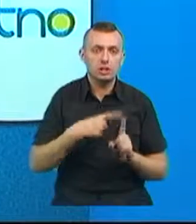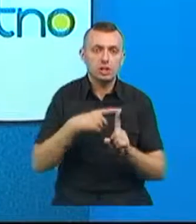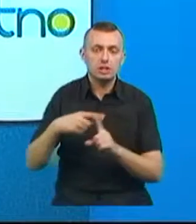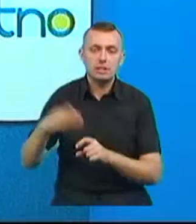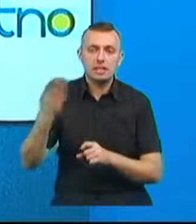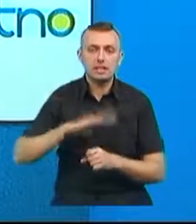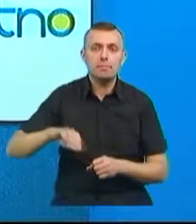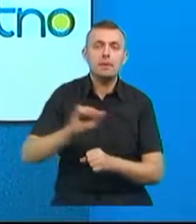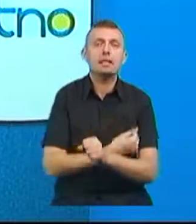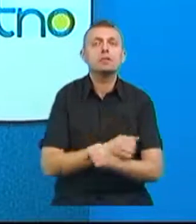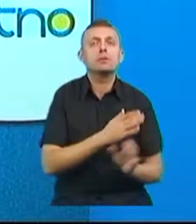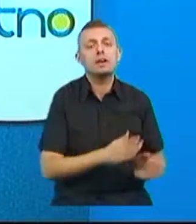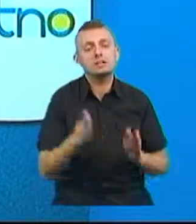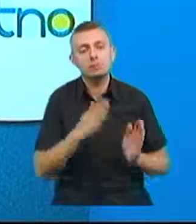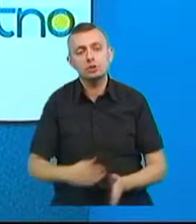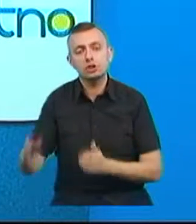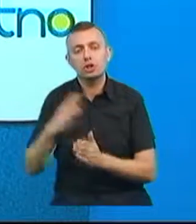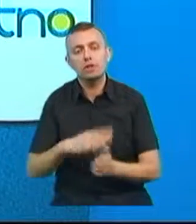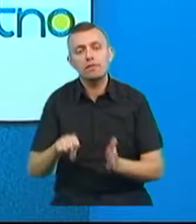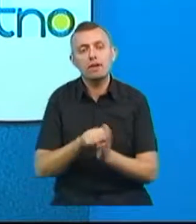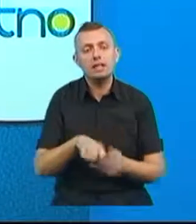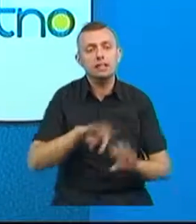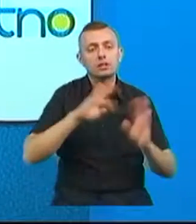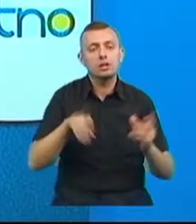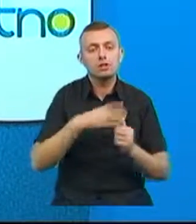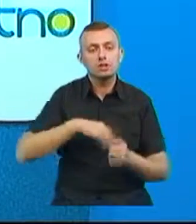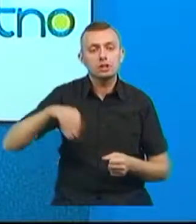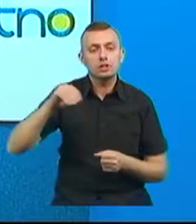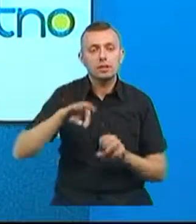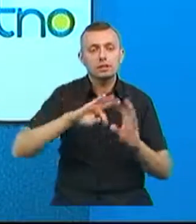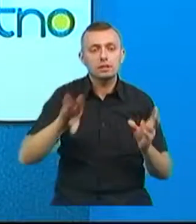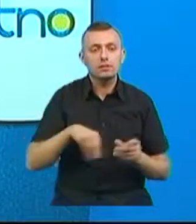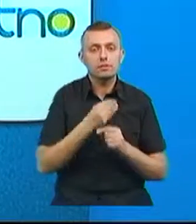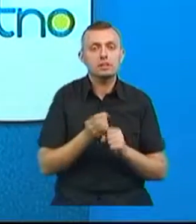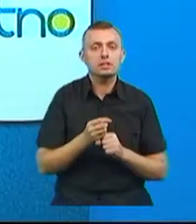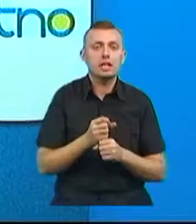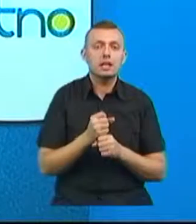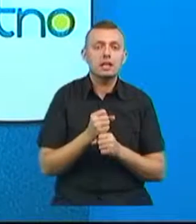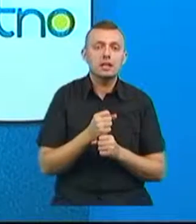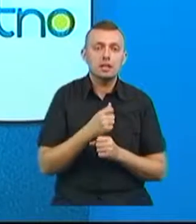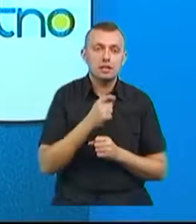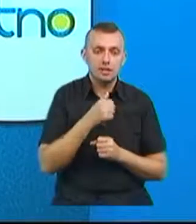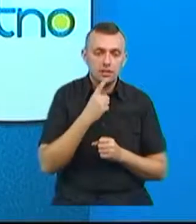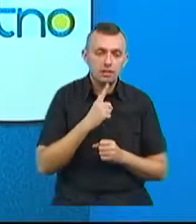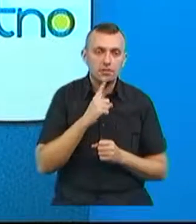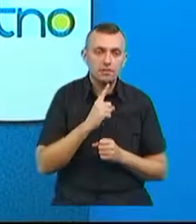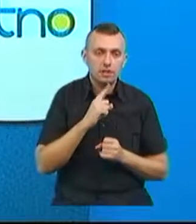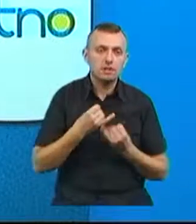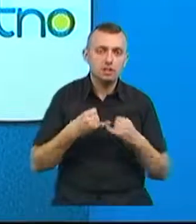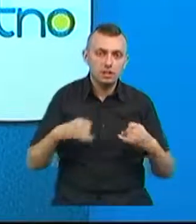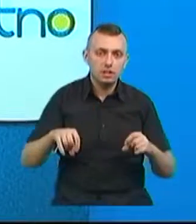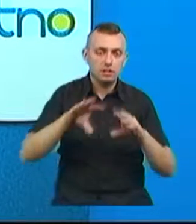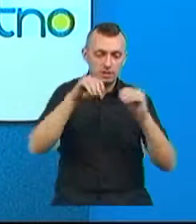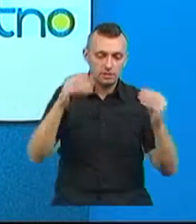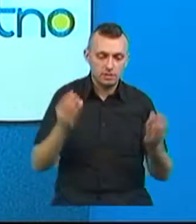Na cmentarzach trwają gorączkowe przygotowania do wszystkich świętych. Znicze, wiązanki i stroiki możemy kupić w hipermarketach, a